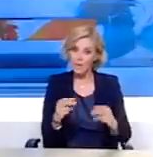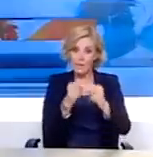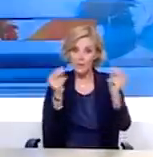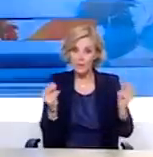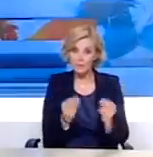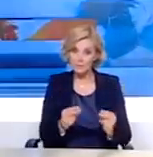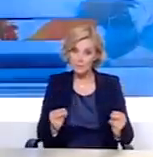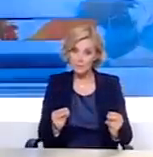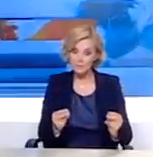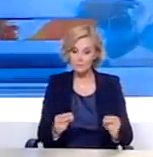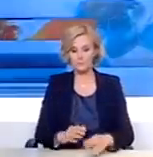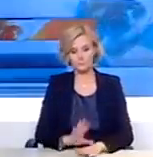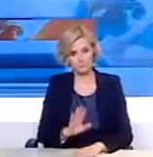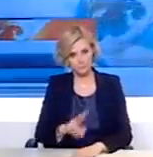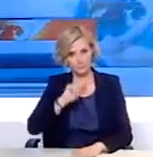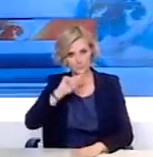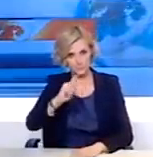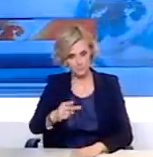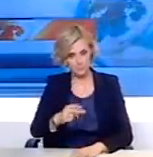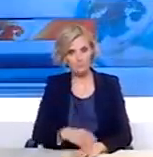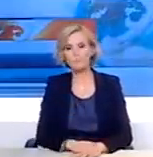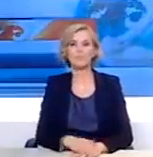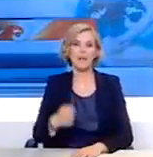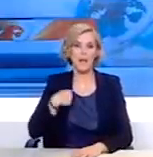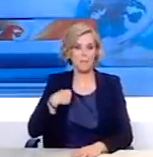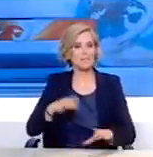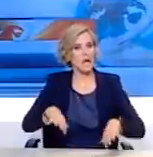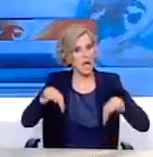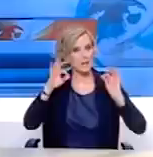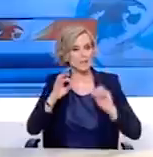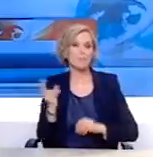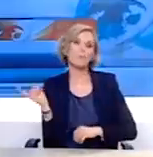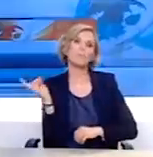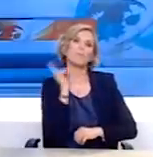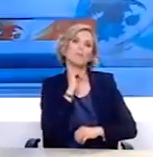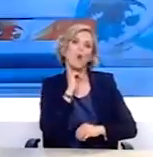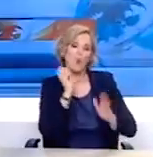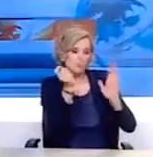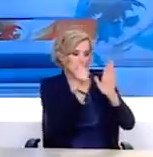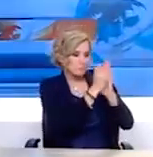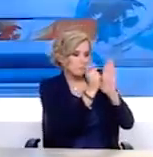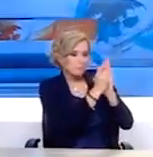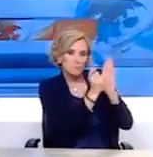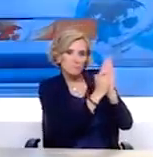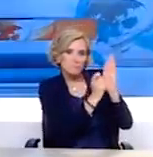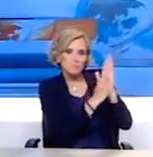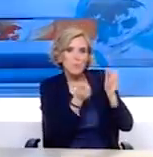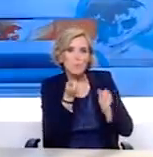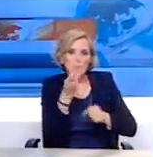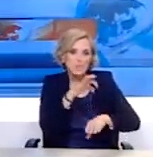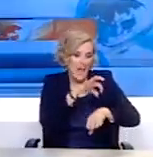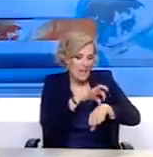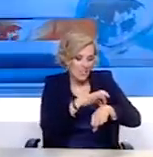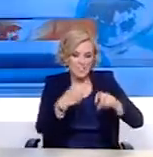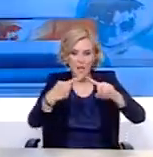Έχουμε ξεκινήσει, όπως γνωρίζετε πολύ καλά, ένα μητρό καταγραφής των ασθενών, το οποίο θα λειτουργήσει και αναδρομικά, για